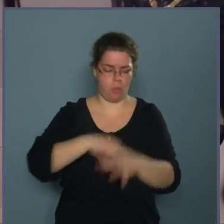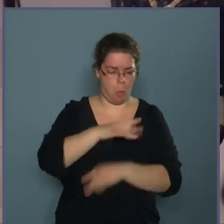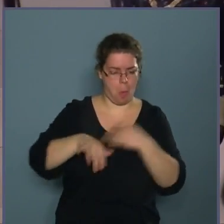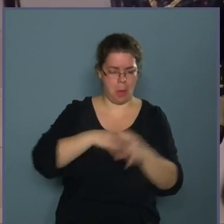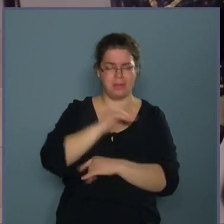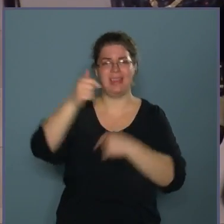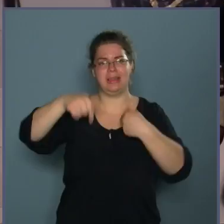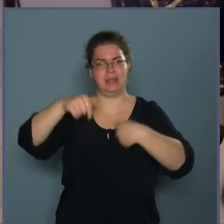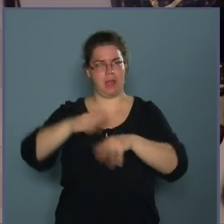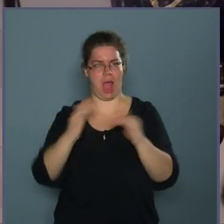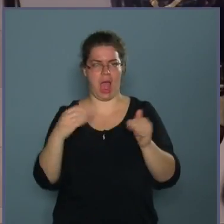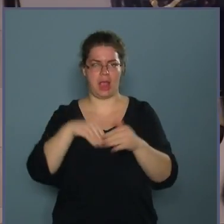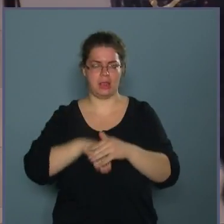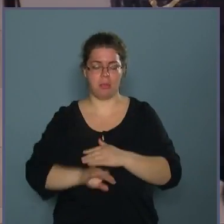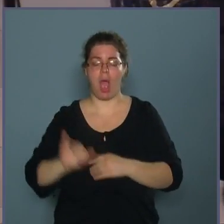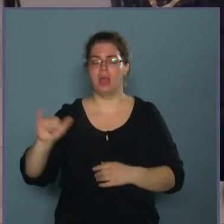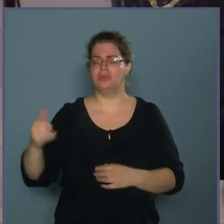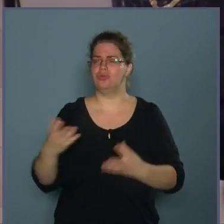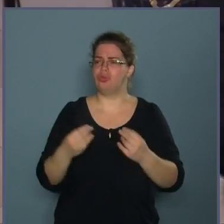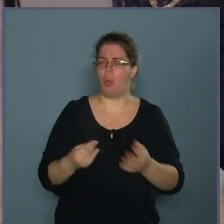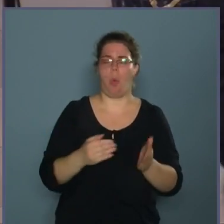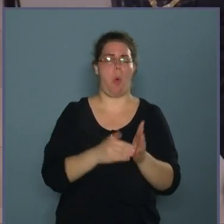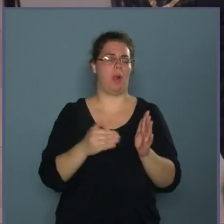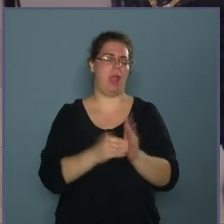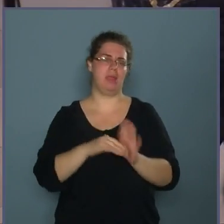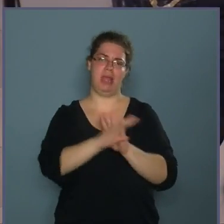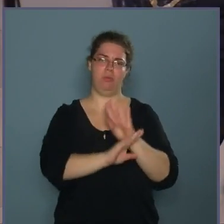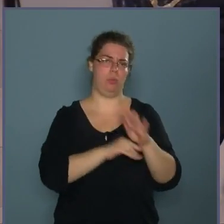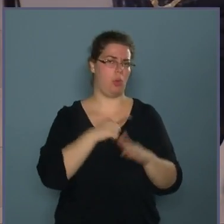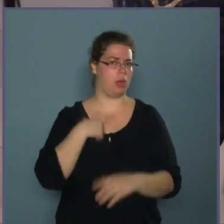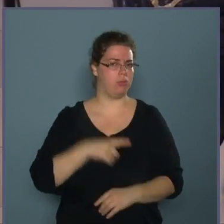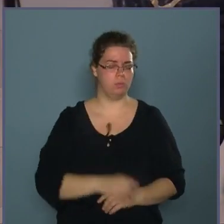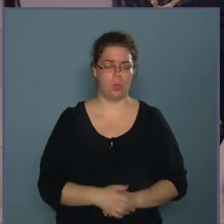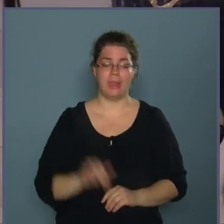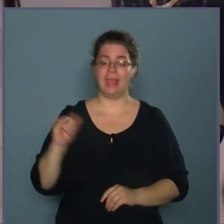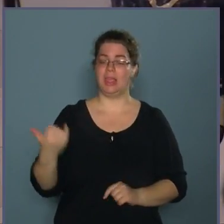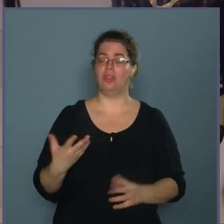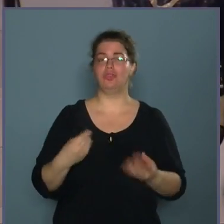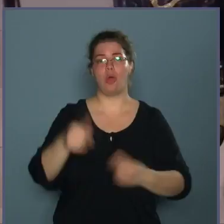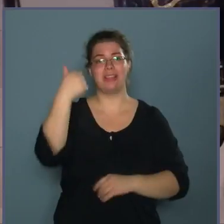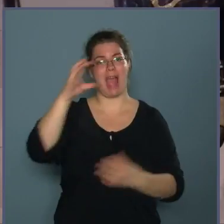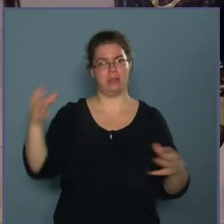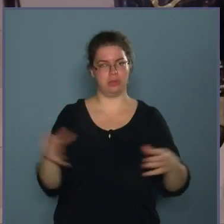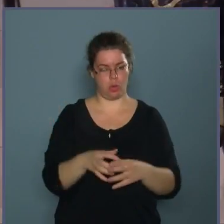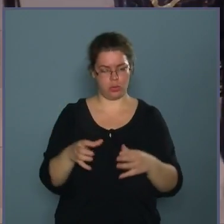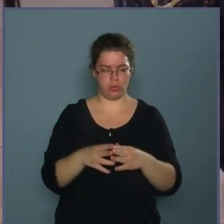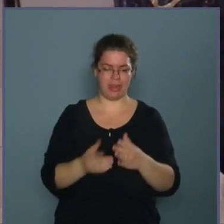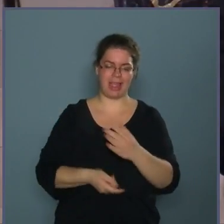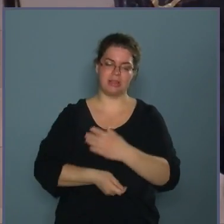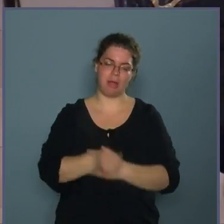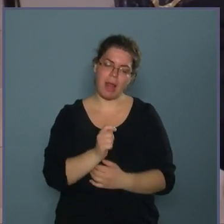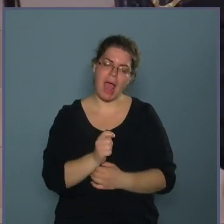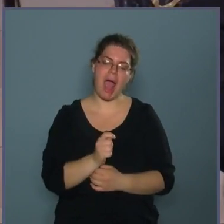itt ebben a házban, sok ezer program zajlott le, és sok száz közösség